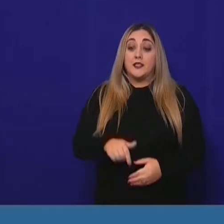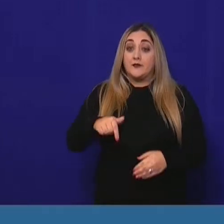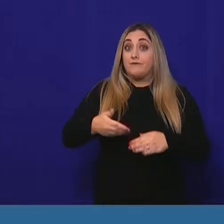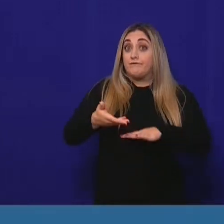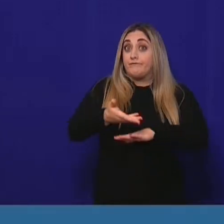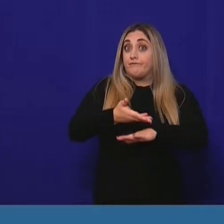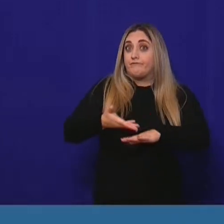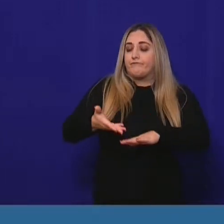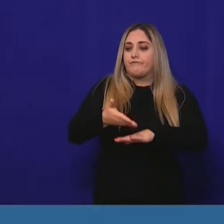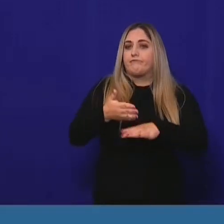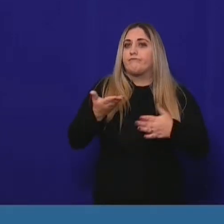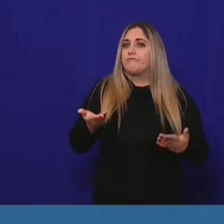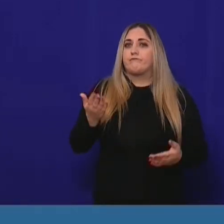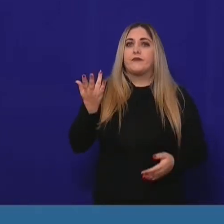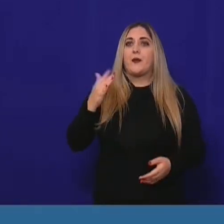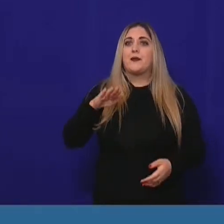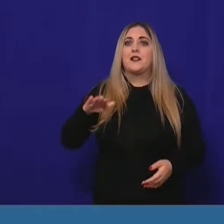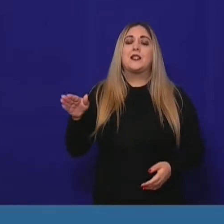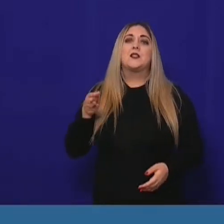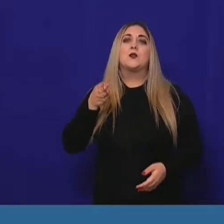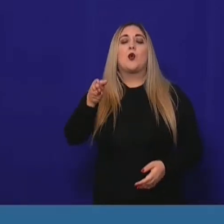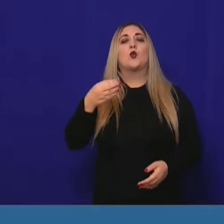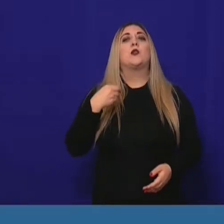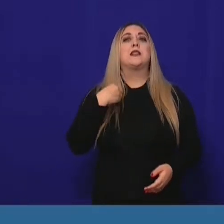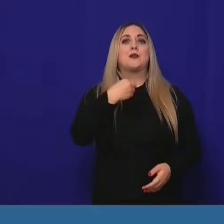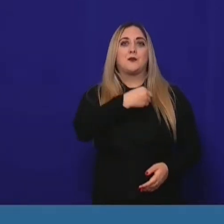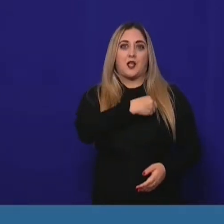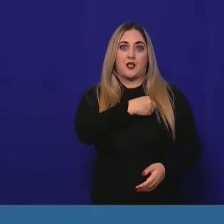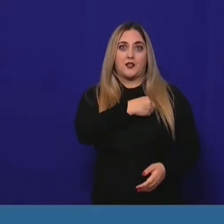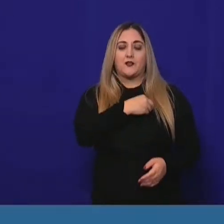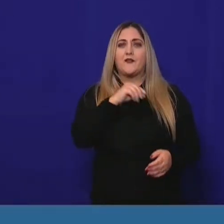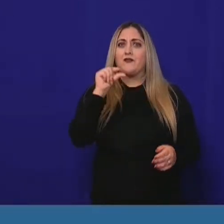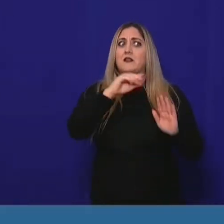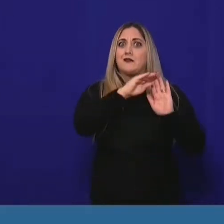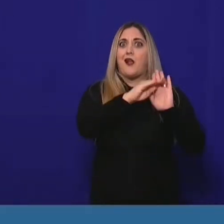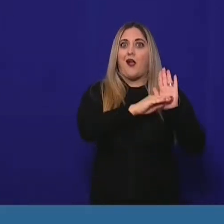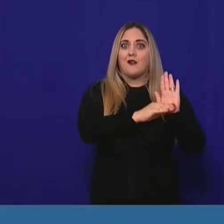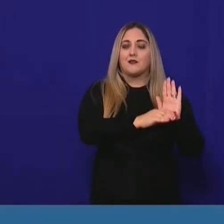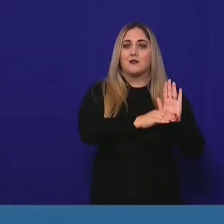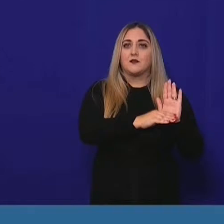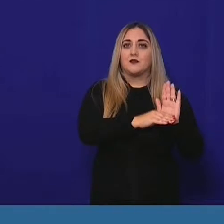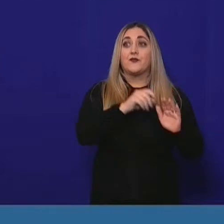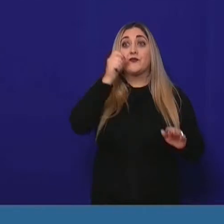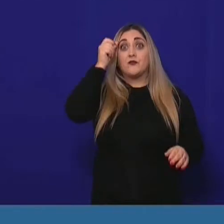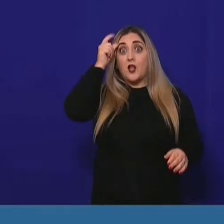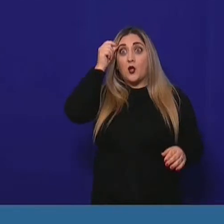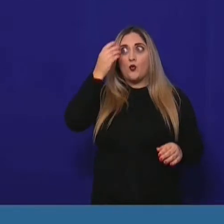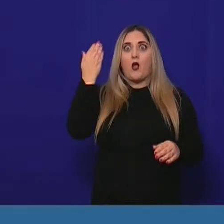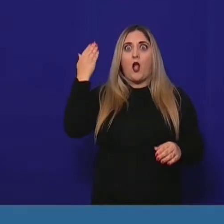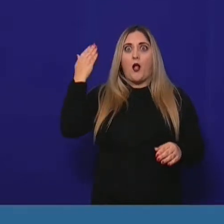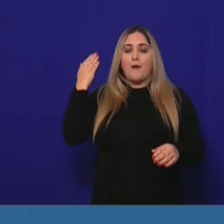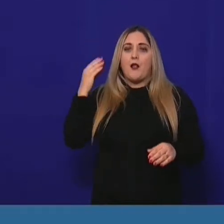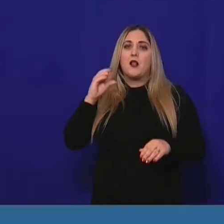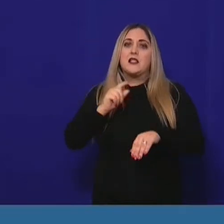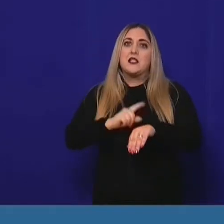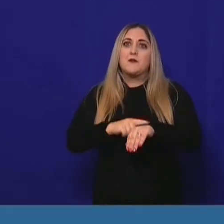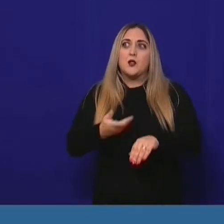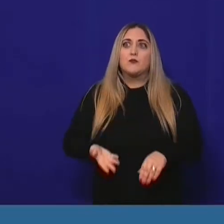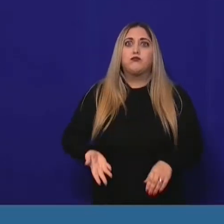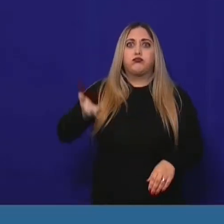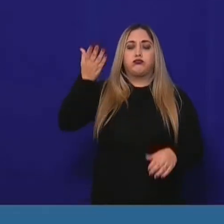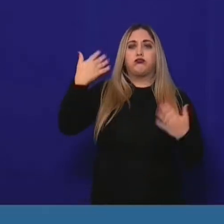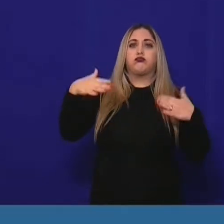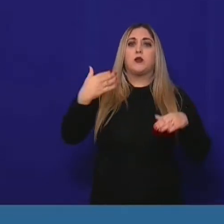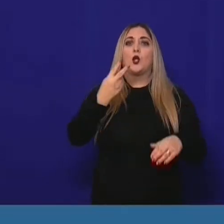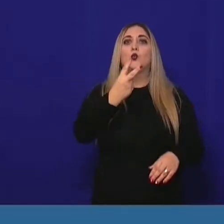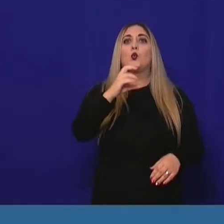Situazzjoni bħala nies li jidħlu l-isptar rajna li sa naqsu l-każijiet, ftakru li kellna żmien fejn anka kellna l-fuq minn 200